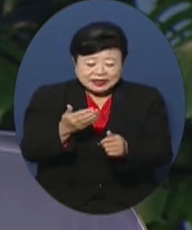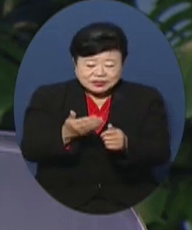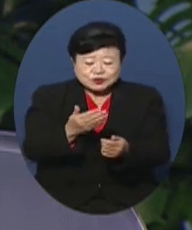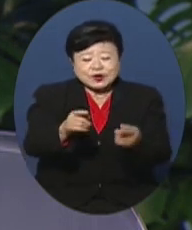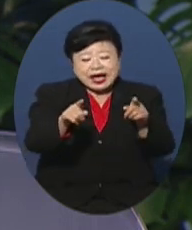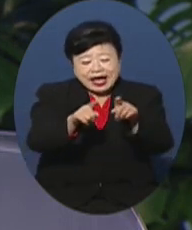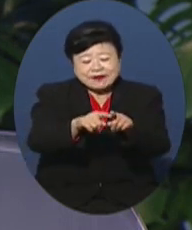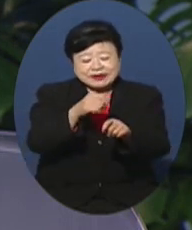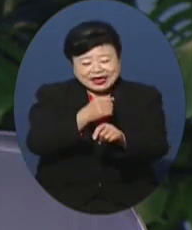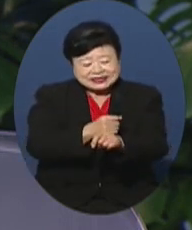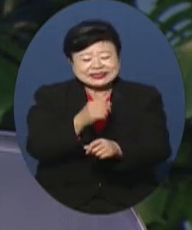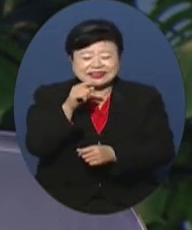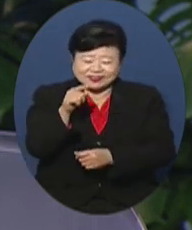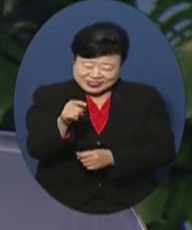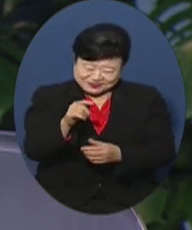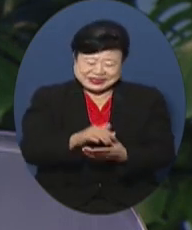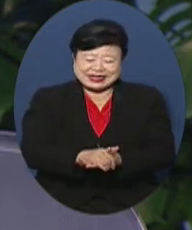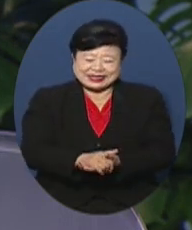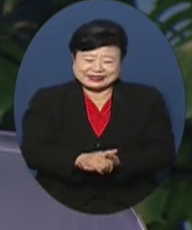우리와 함께 하신다는 것입니다.